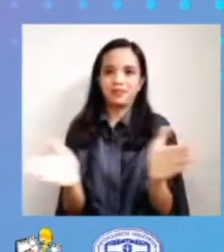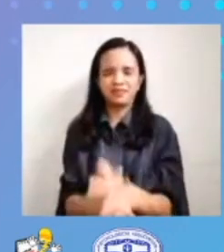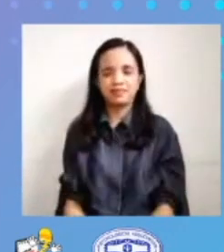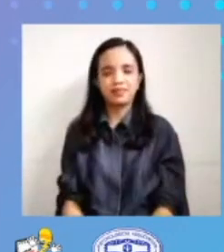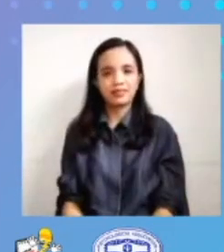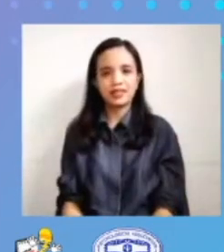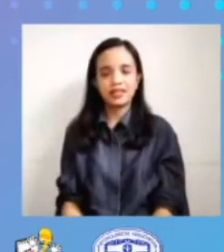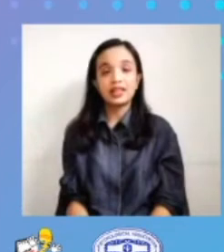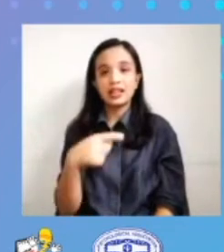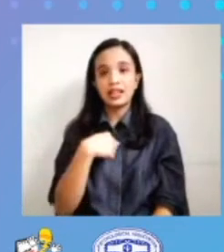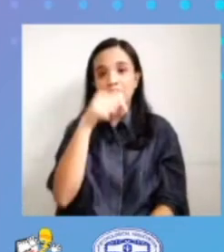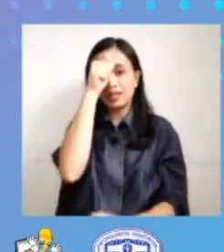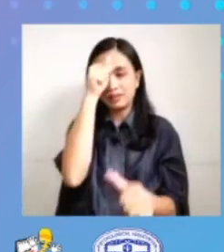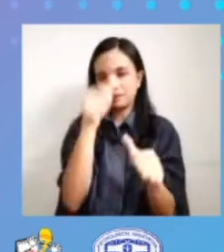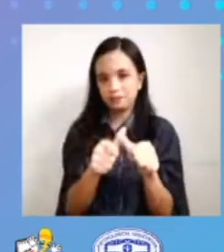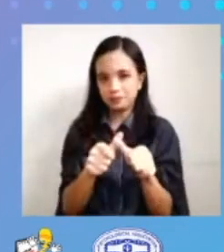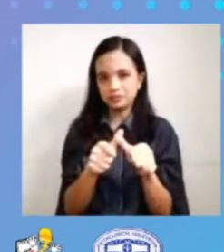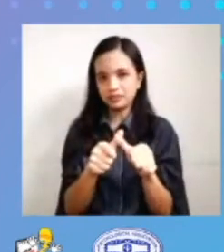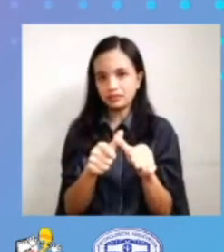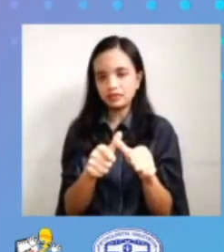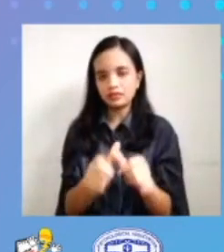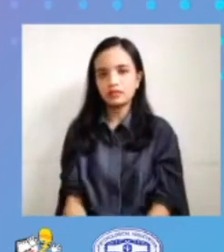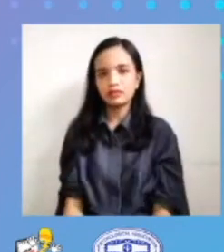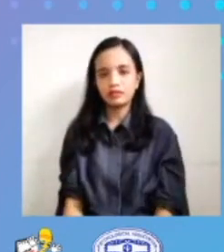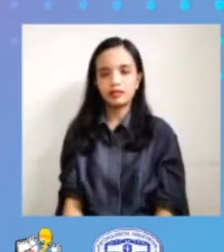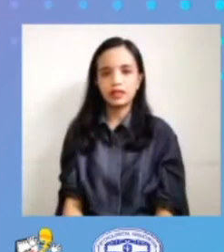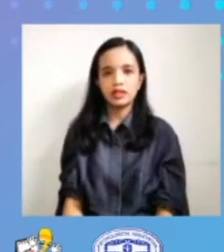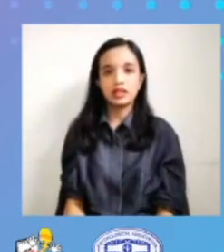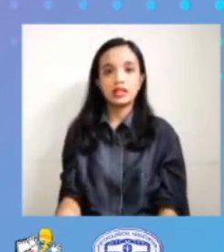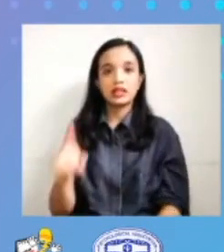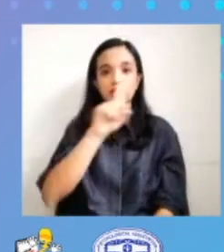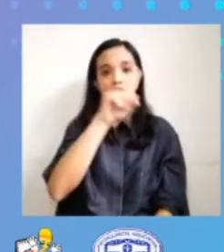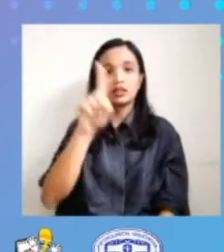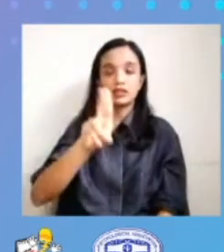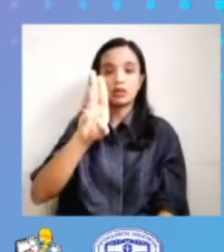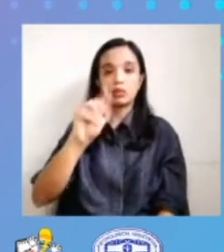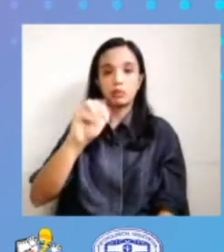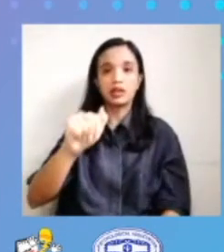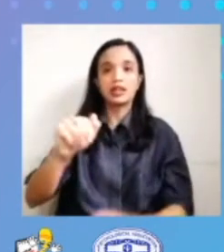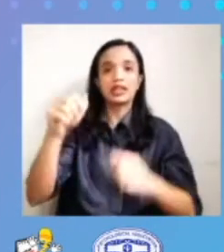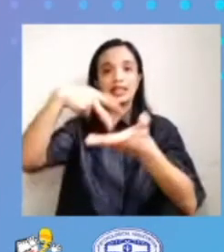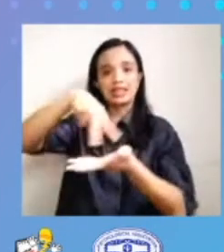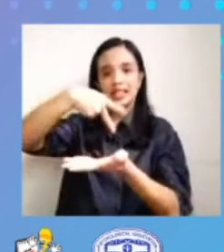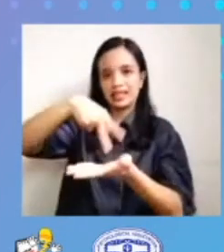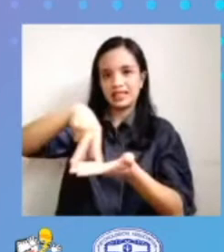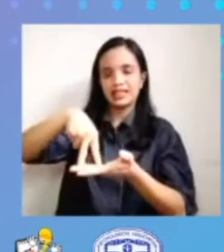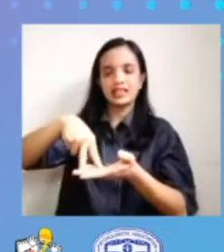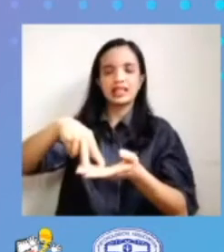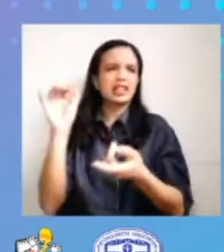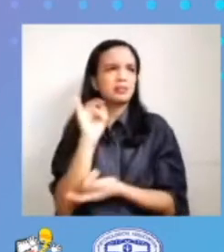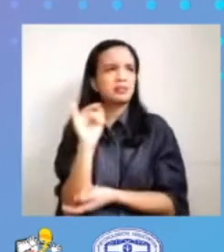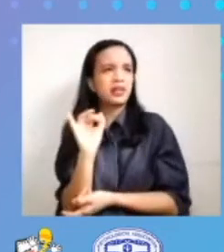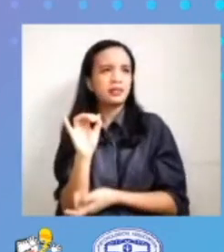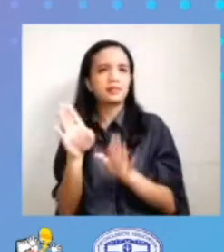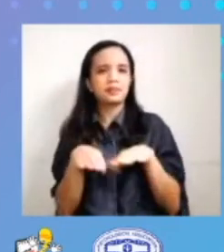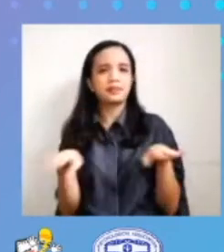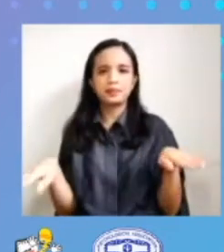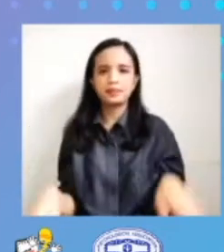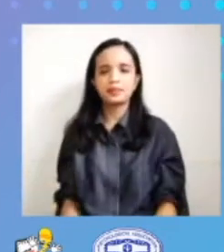po, fun fact, I was a preschool teacher before. And I actually led a Zumba for the kids.